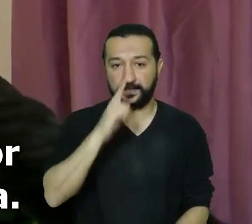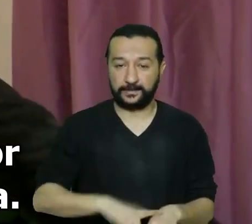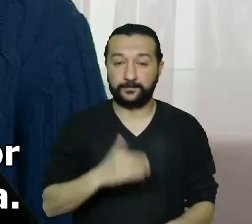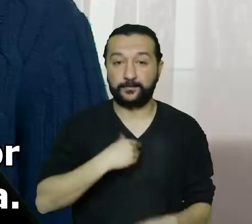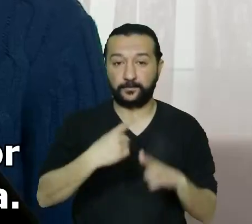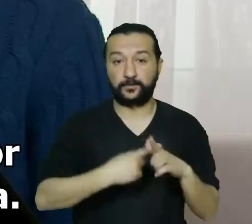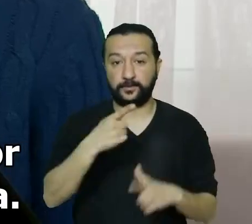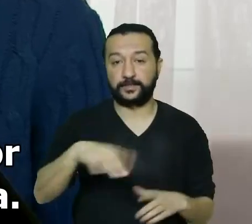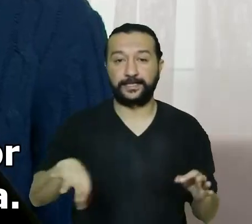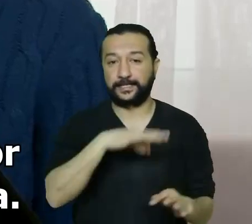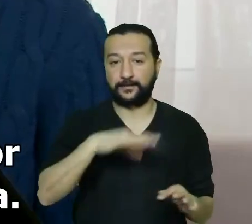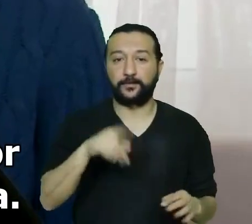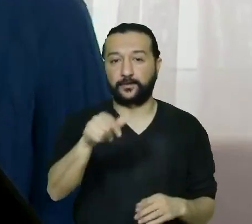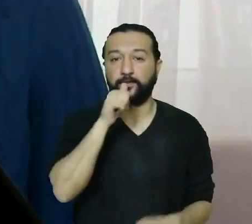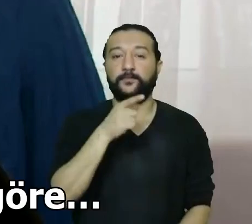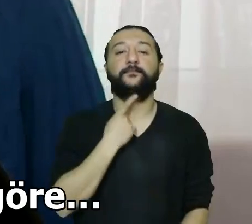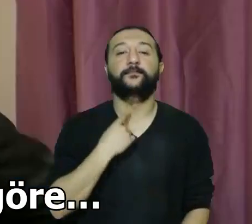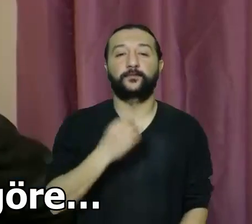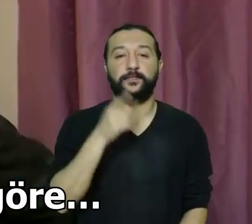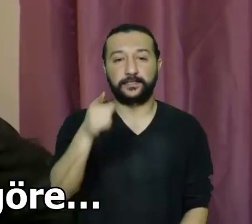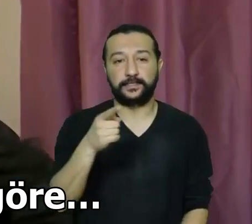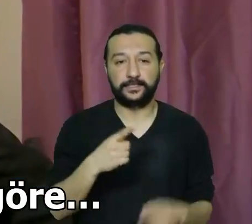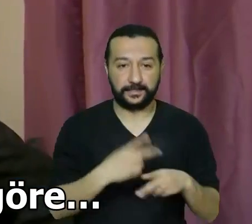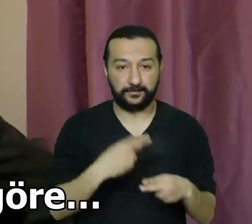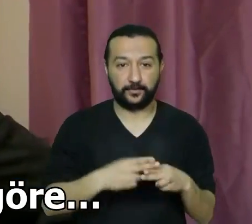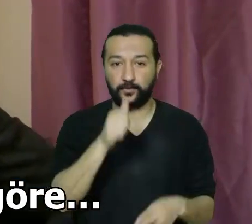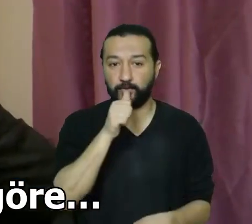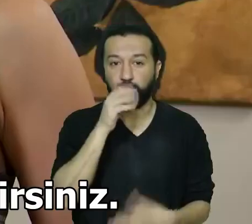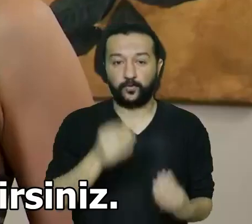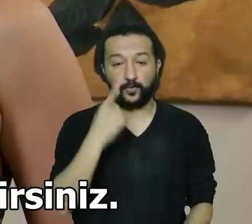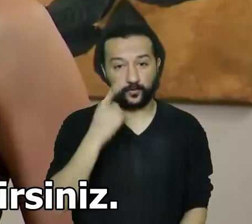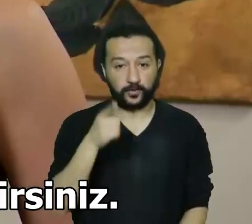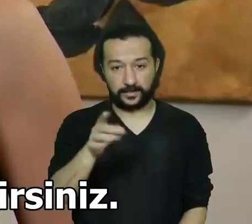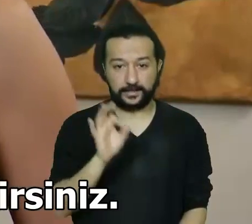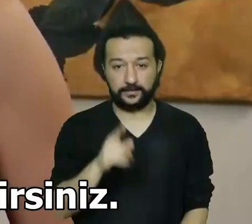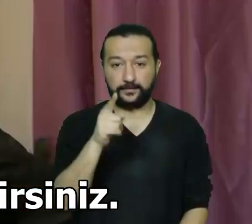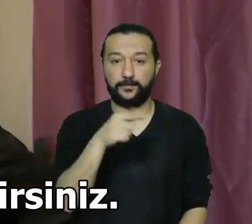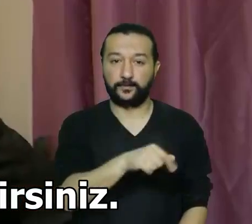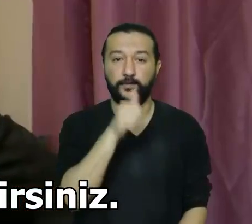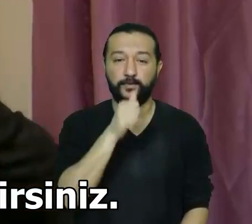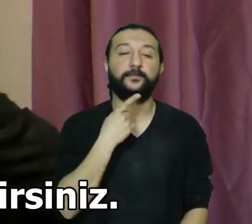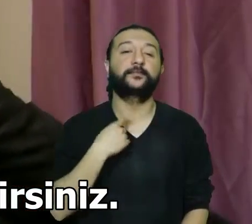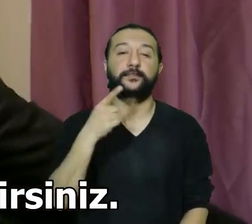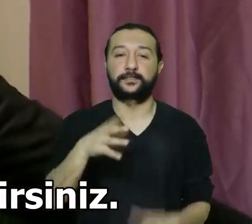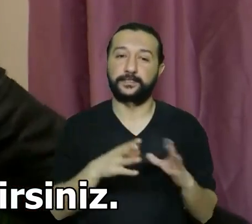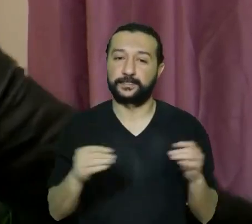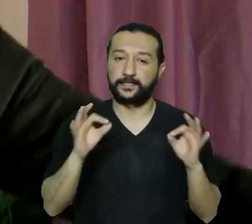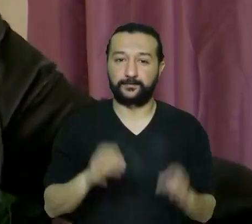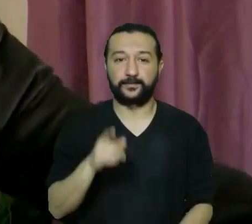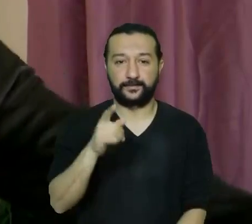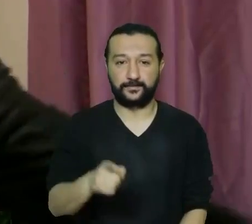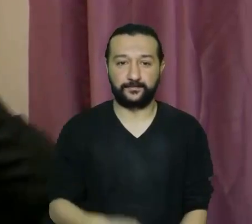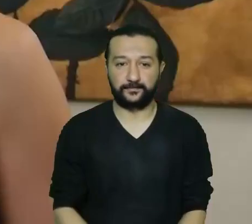bizim Junior kemana susamış durumda. Sizin de isminiz su olduğuna göre değil mi? Ancak onun susuzluğunu siz